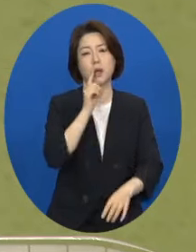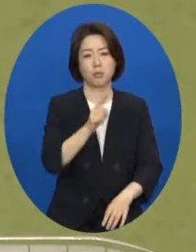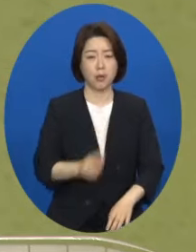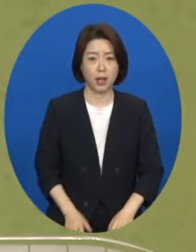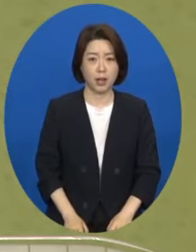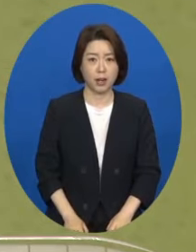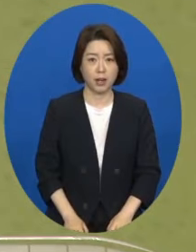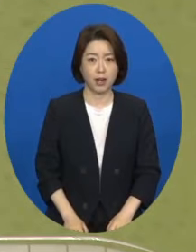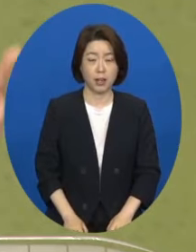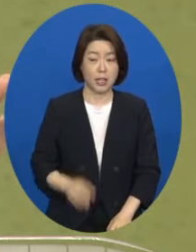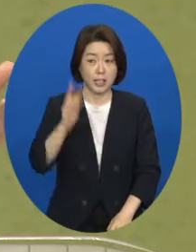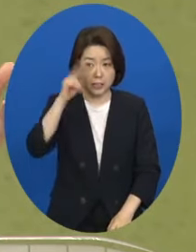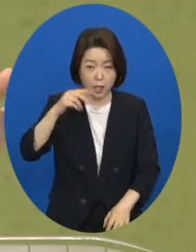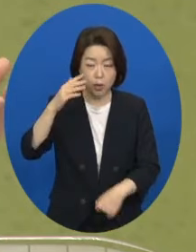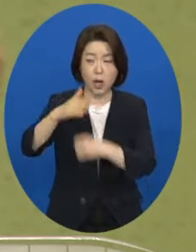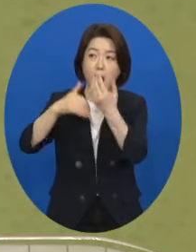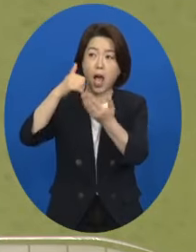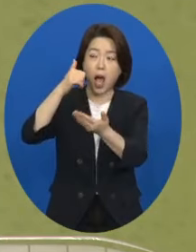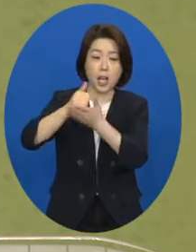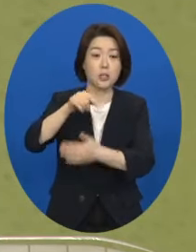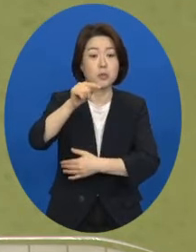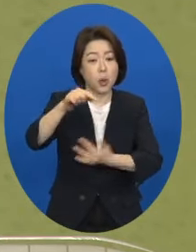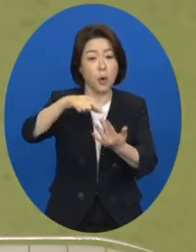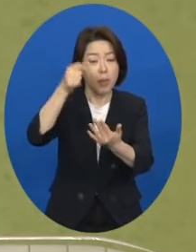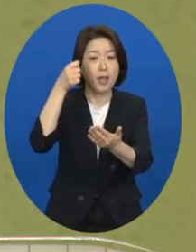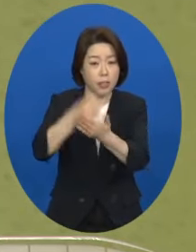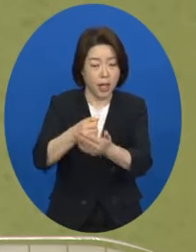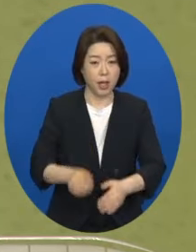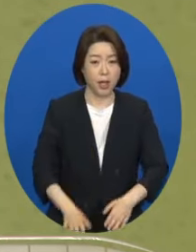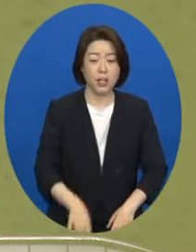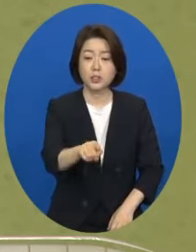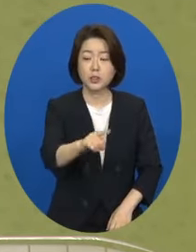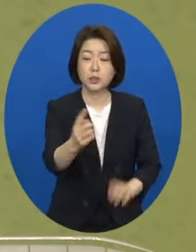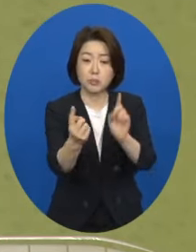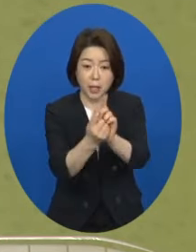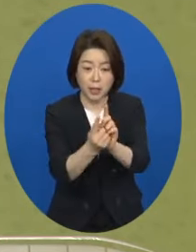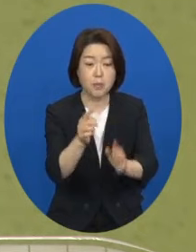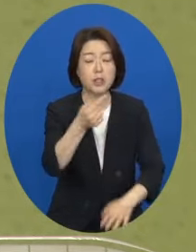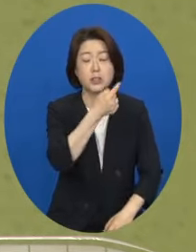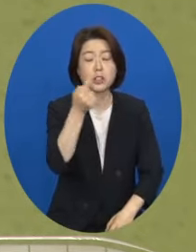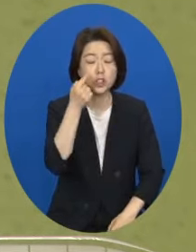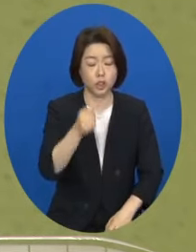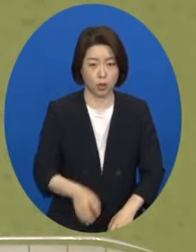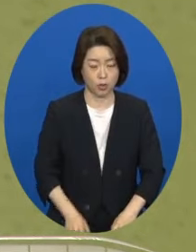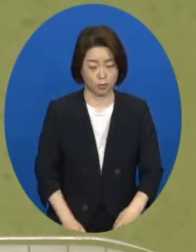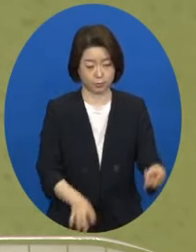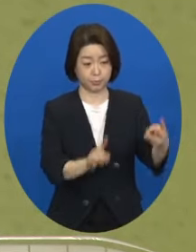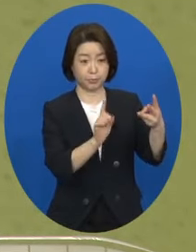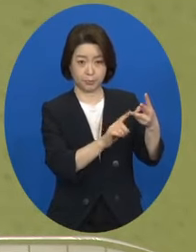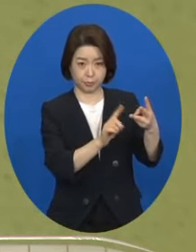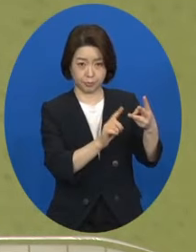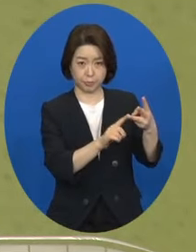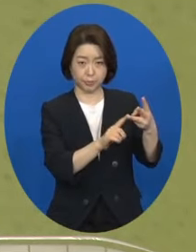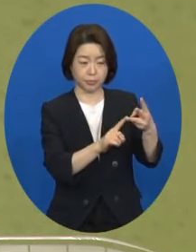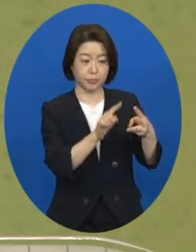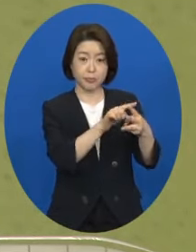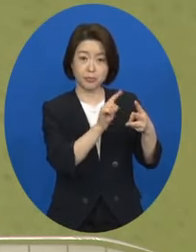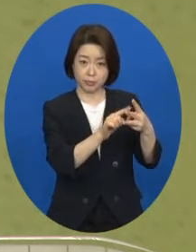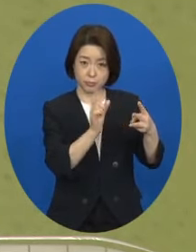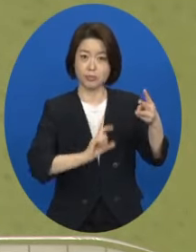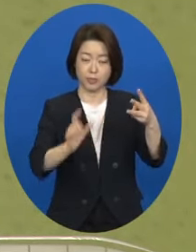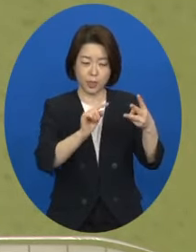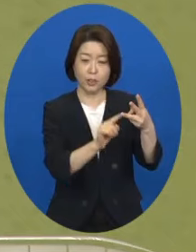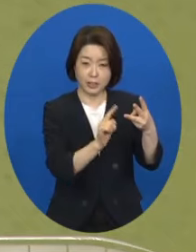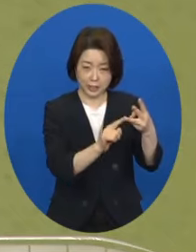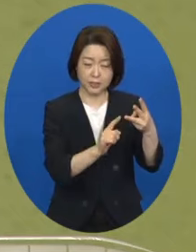그걸 만나게 되면 당신은 알게 될 거야 라고 말씀을 하는 거죠. 두 번째 증거가 이거고요. 세 번째 증거, 야, 이 두 개도 모자라서 세